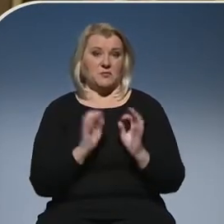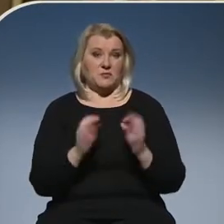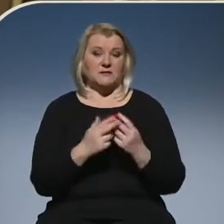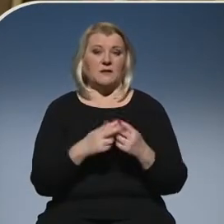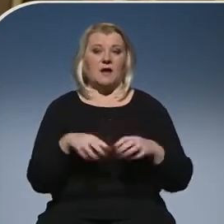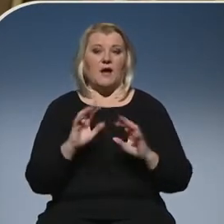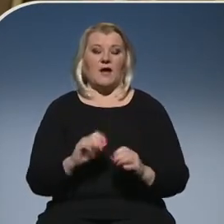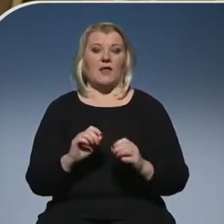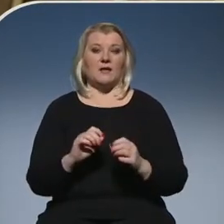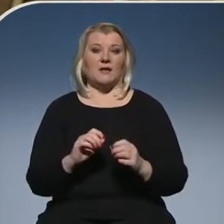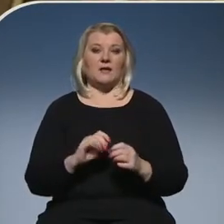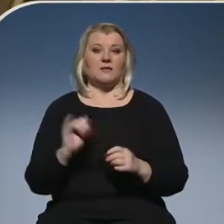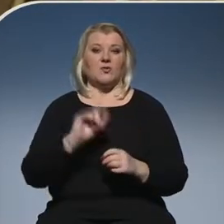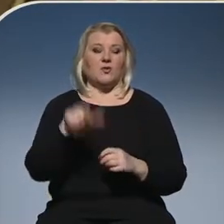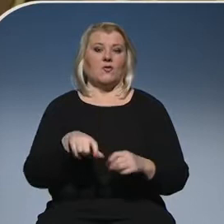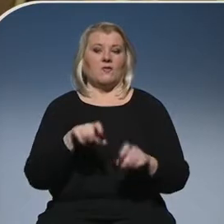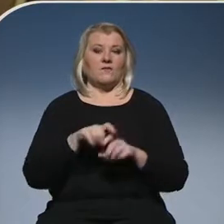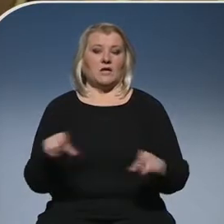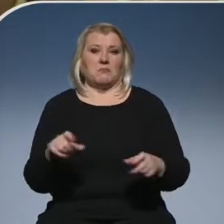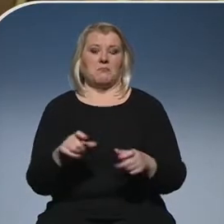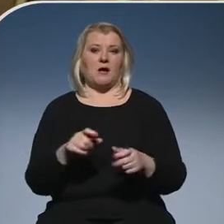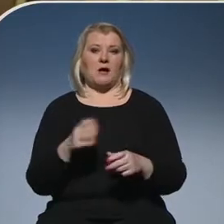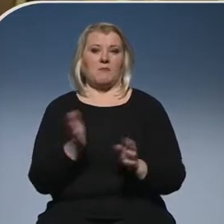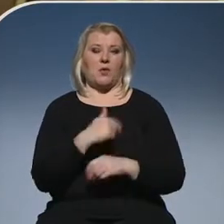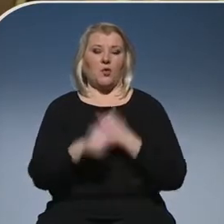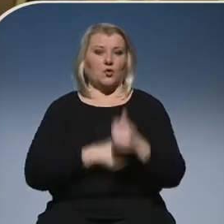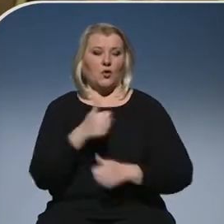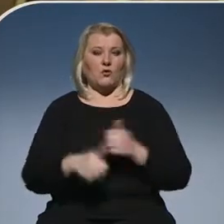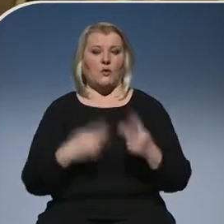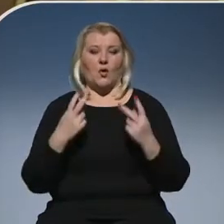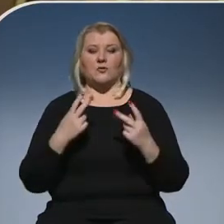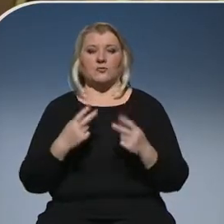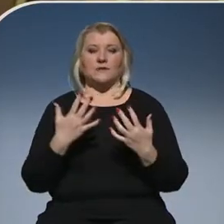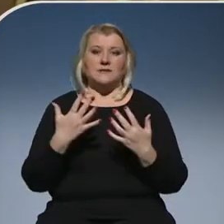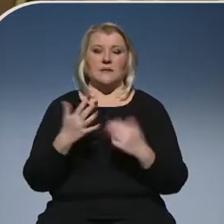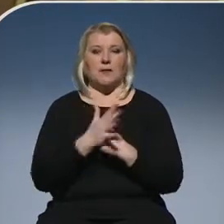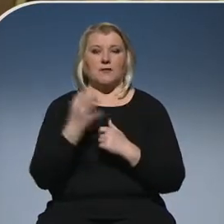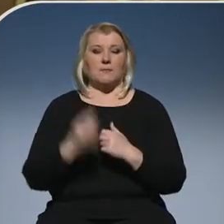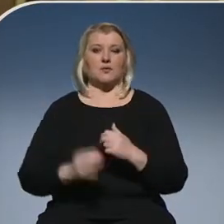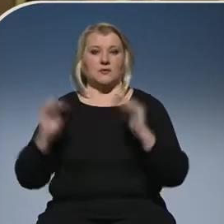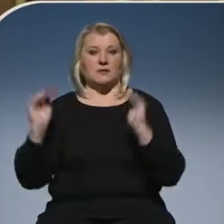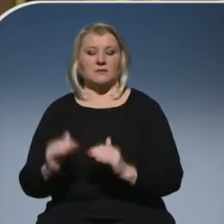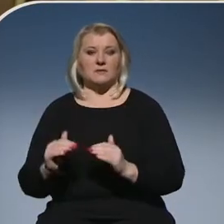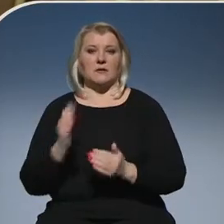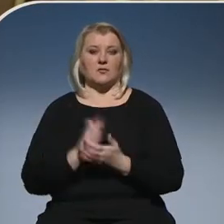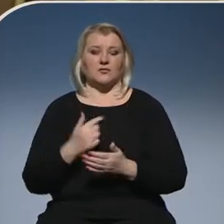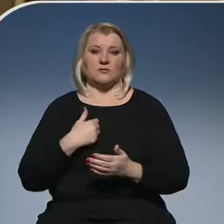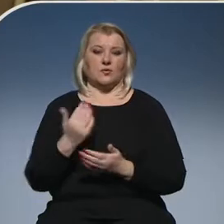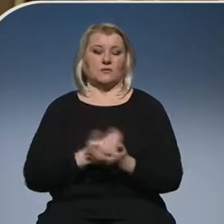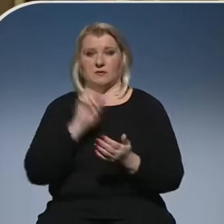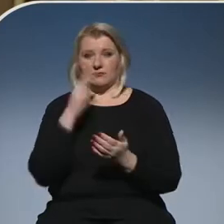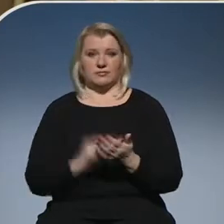velmi konzervativnímu investorovi, který když za rok poklesne hodnota o 10-15%, se z toho psychicky zhroutí